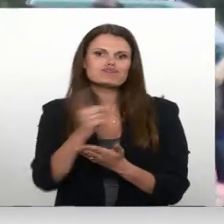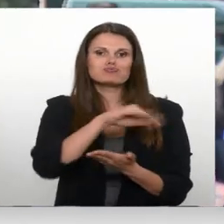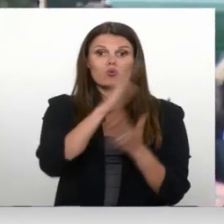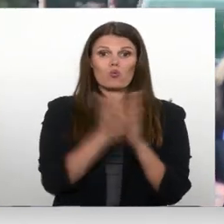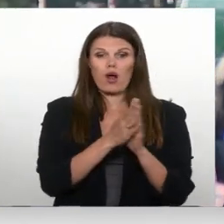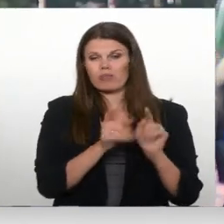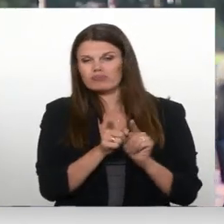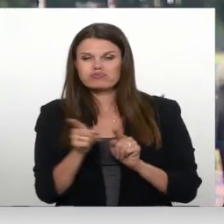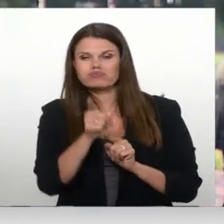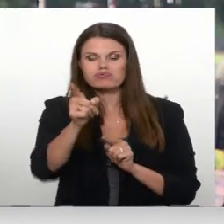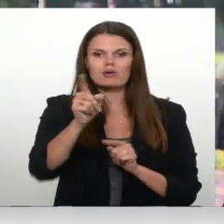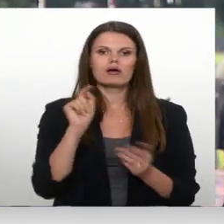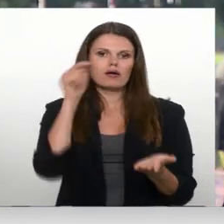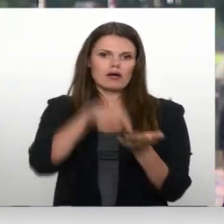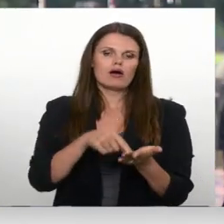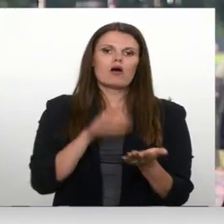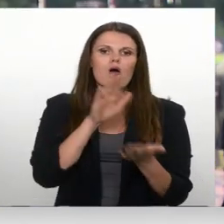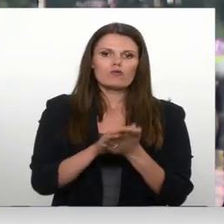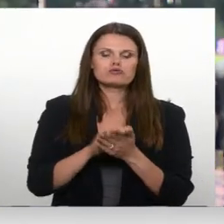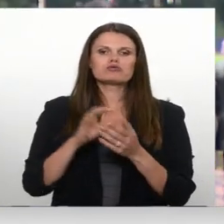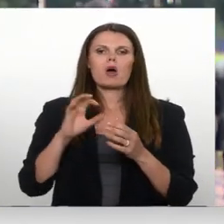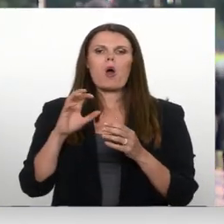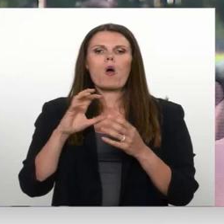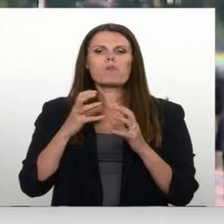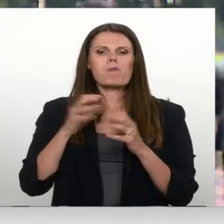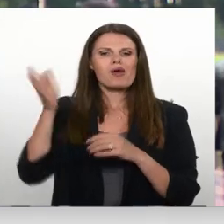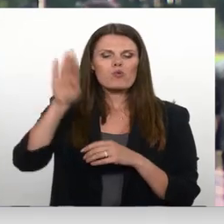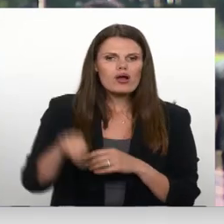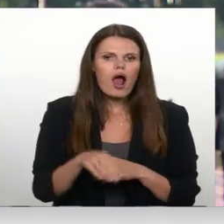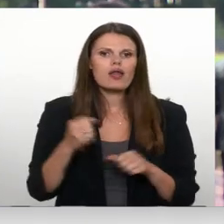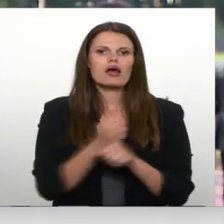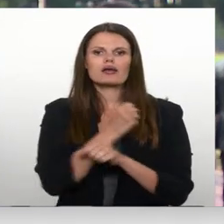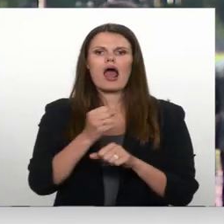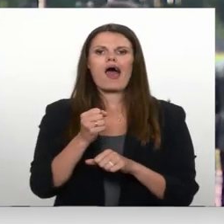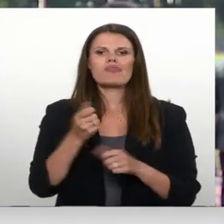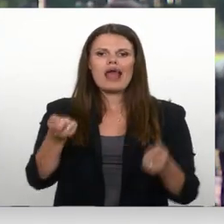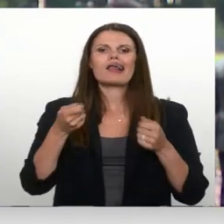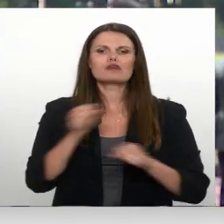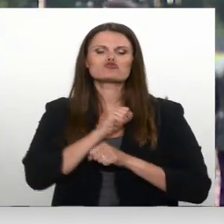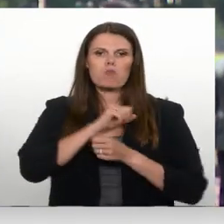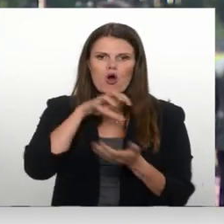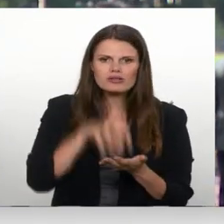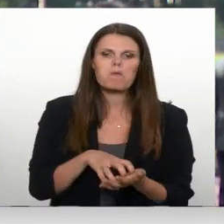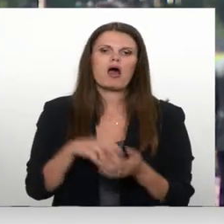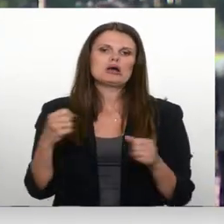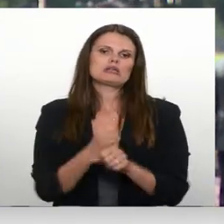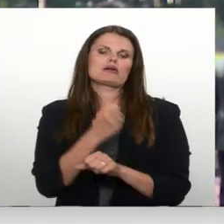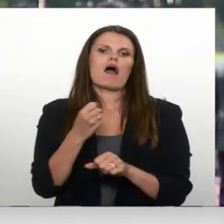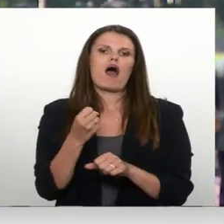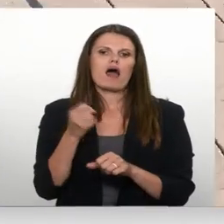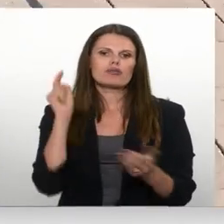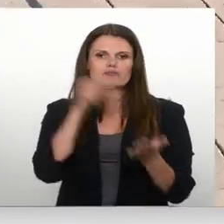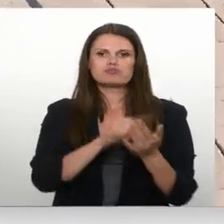šeit mēs nokļūstam gan uz to pašu Bumbiņu kalnu, gan uz Kleistu sporta bāzi, gan, piemēram, nokļūstam arī